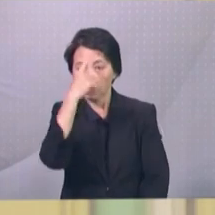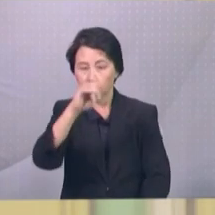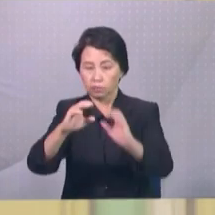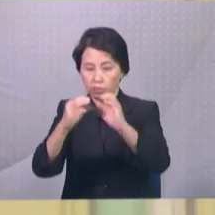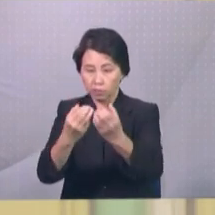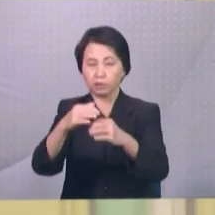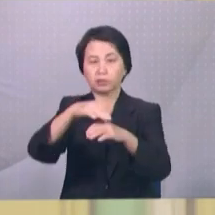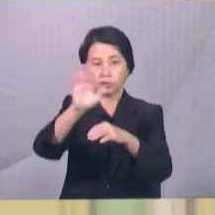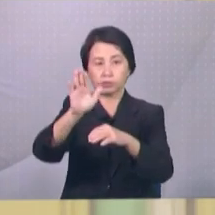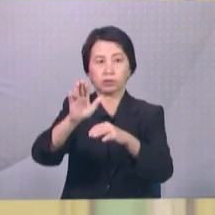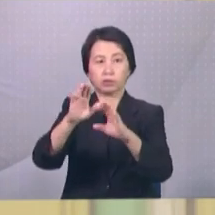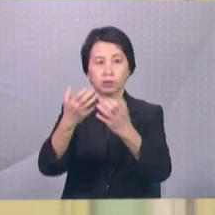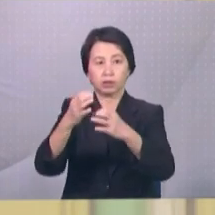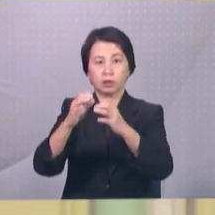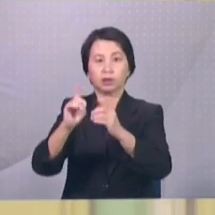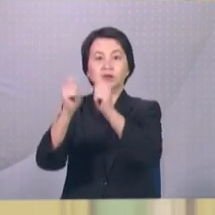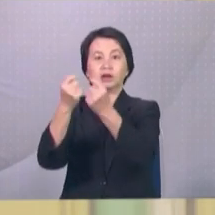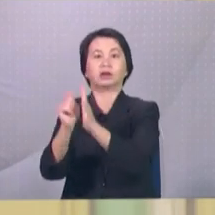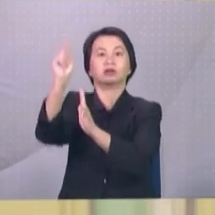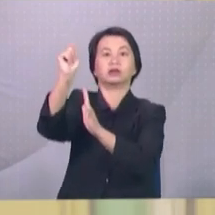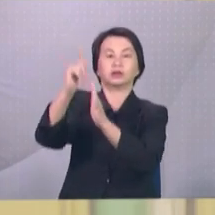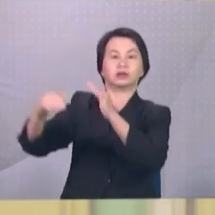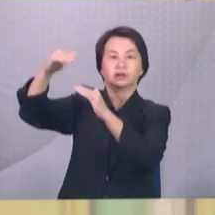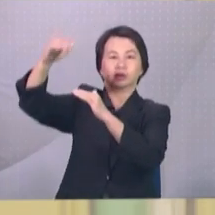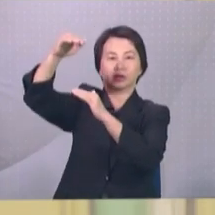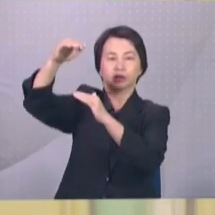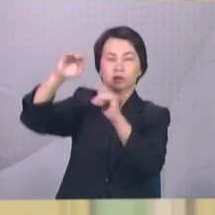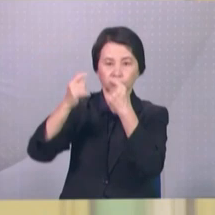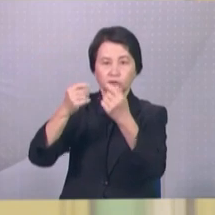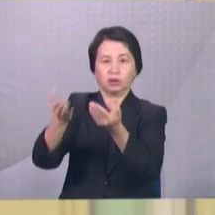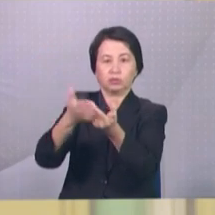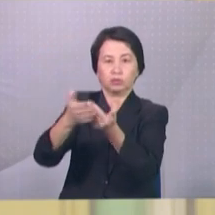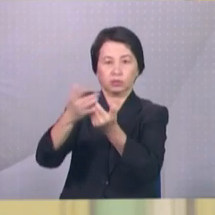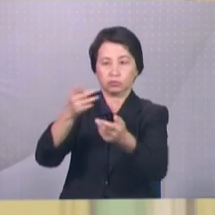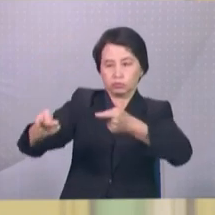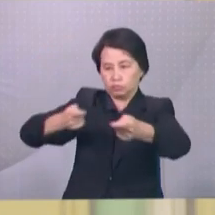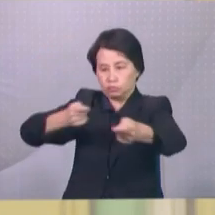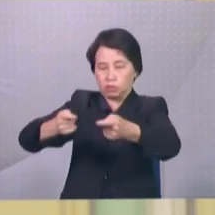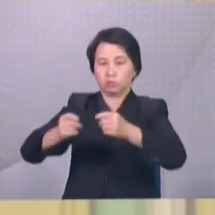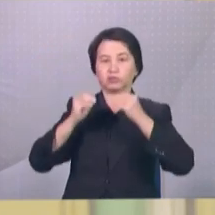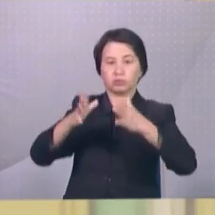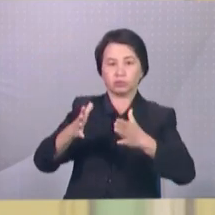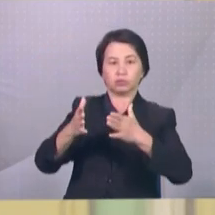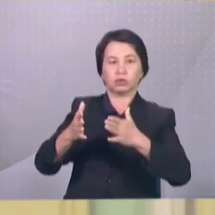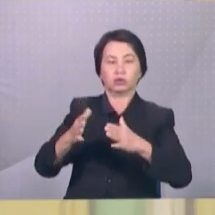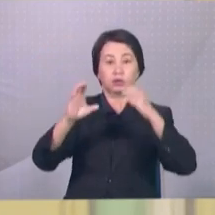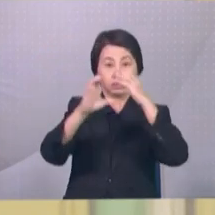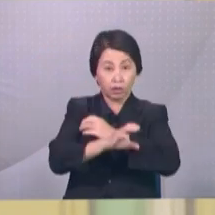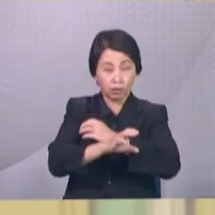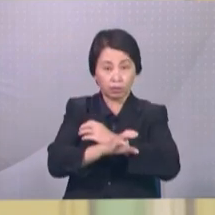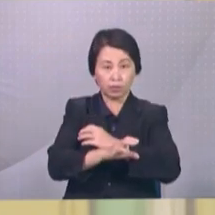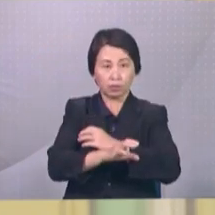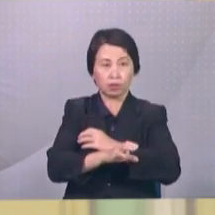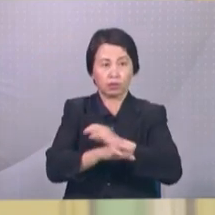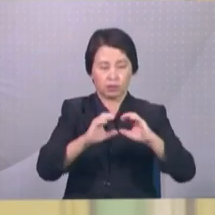kelas yang lebih tingkatan yang lebih tinggi, yang mereka boleh sedang lebih mudah untuk dikawal oleh guru-guru. Ya, cabaran utama di